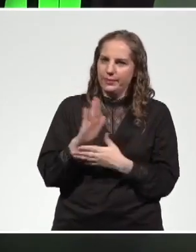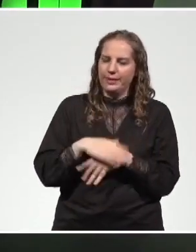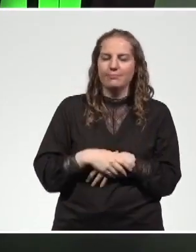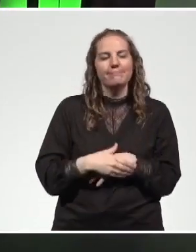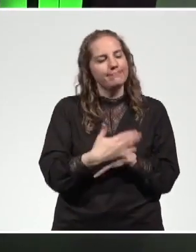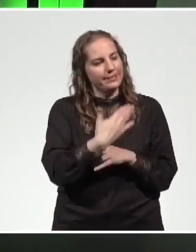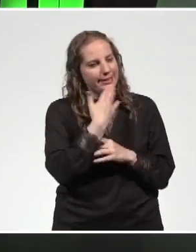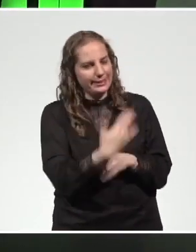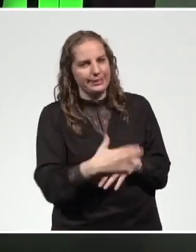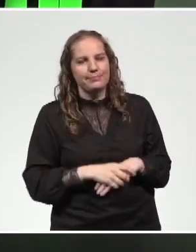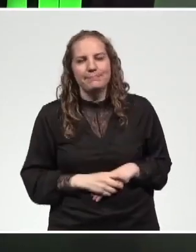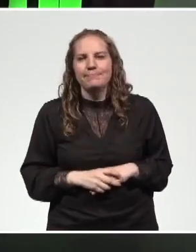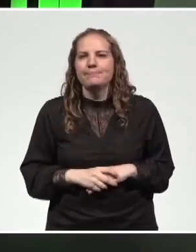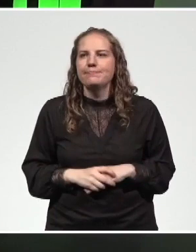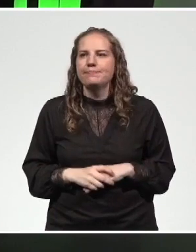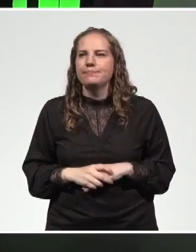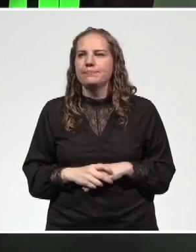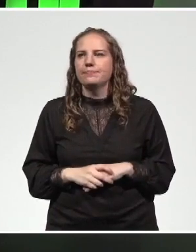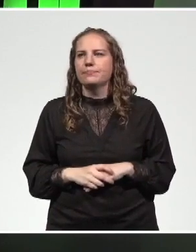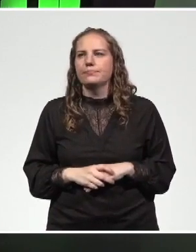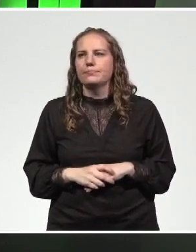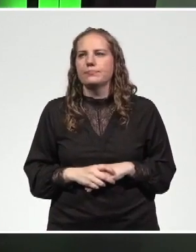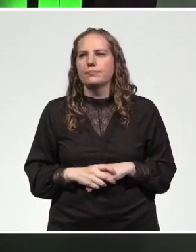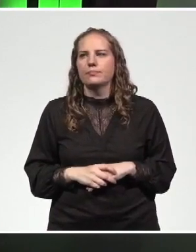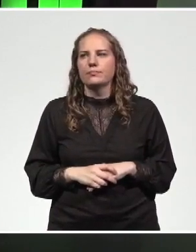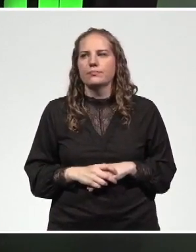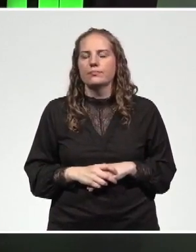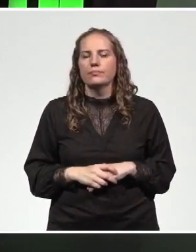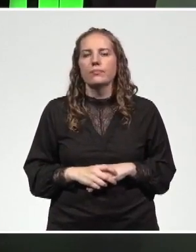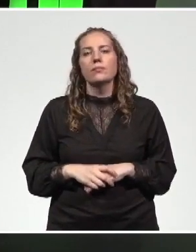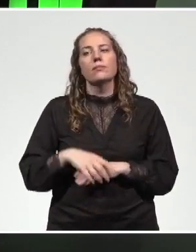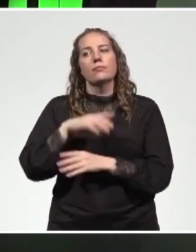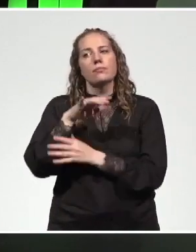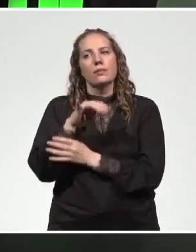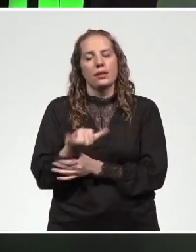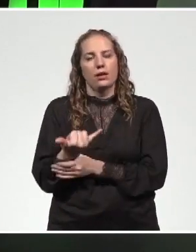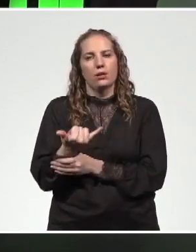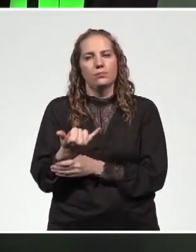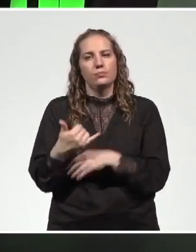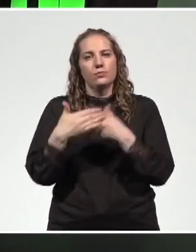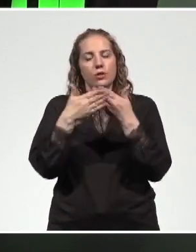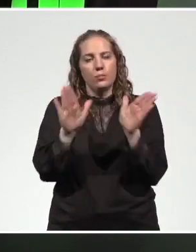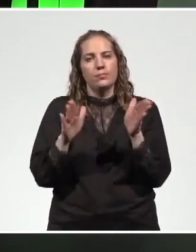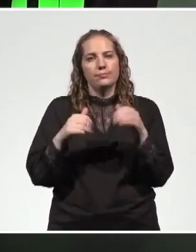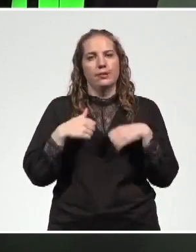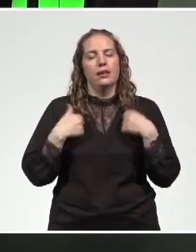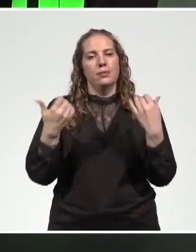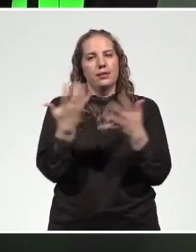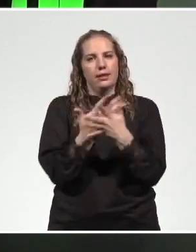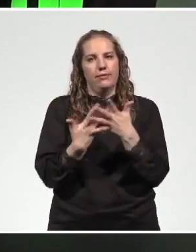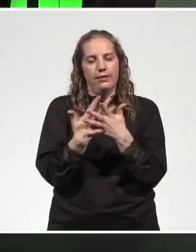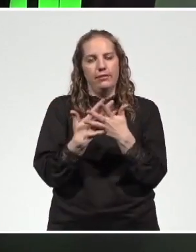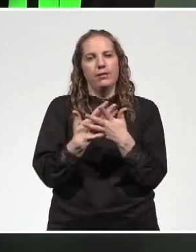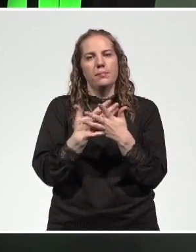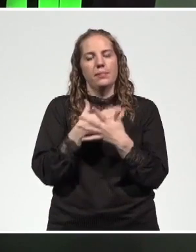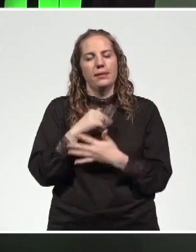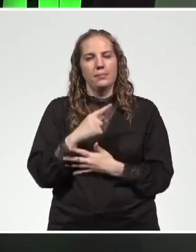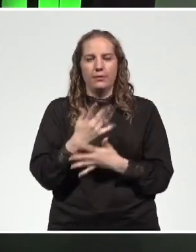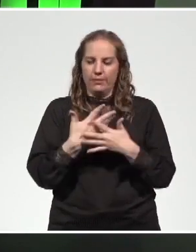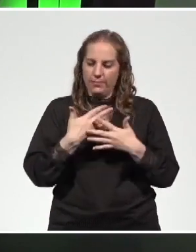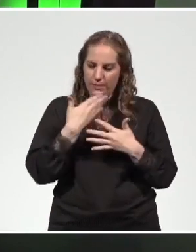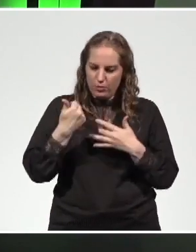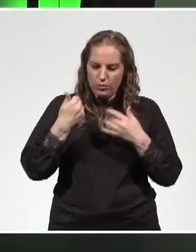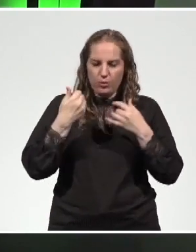Bjarki. Já, við ætlum að auka getu opinbera heilbrigðiskerfisins þannig að það standi enn